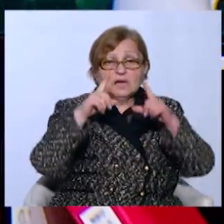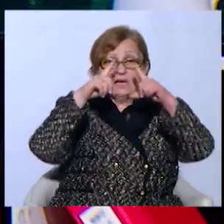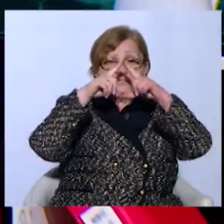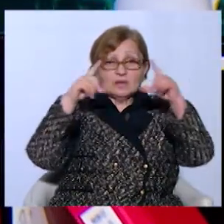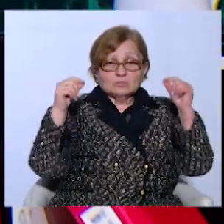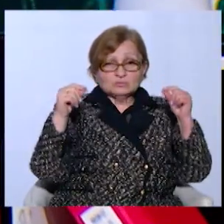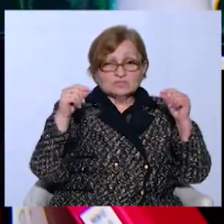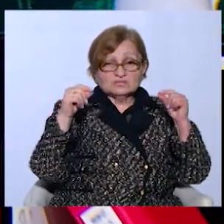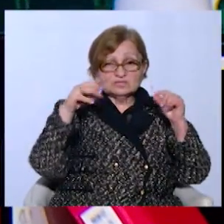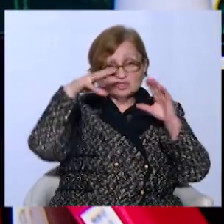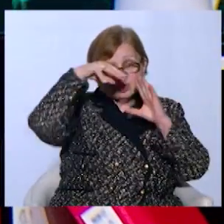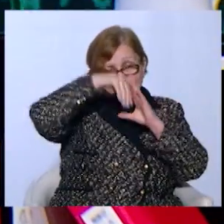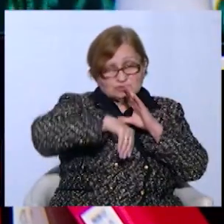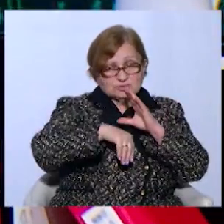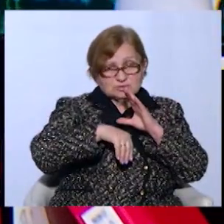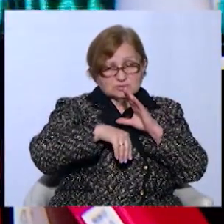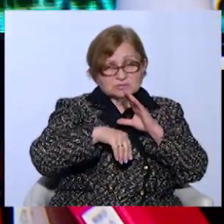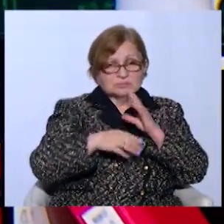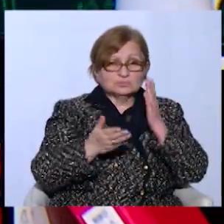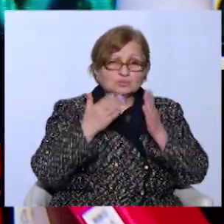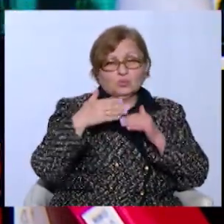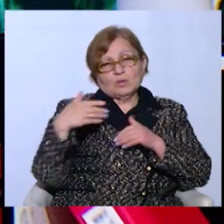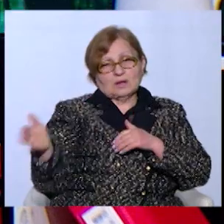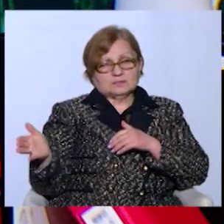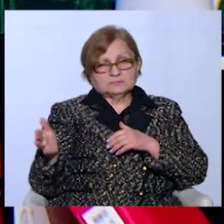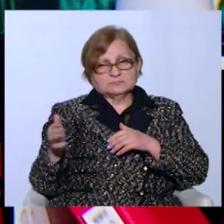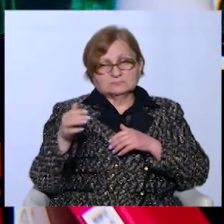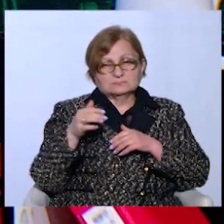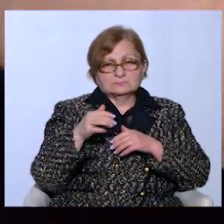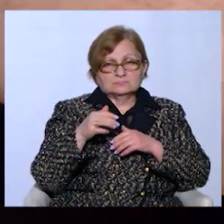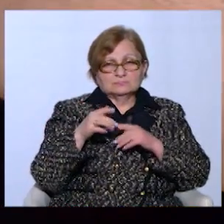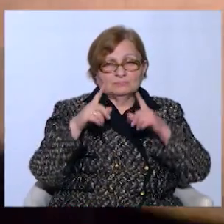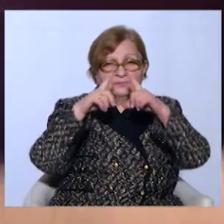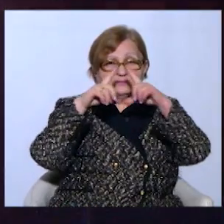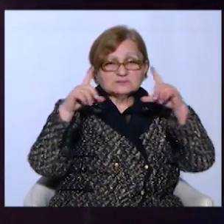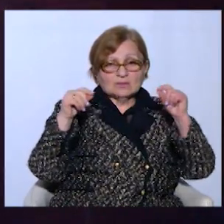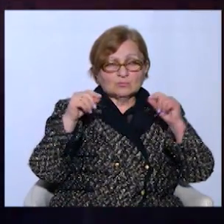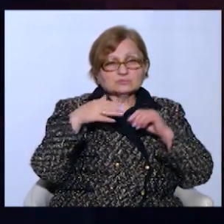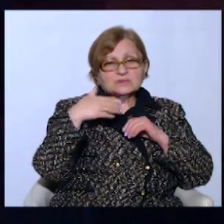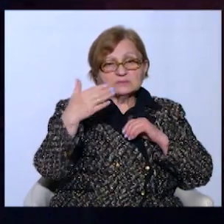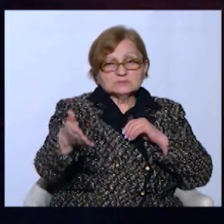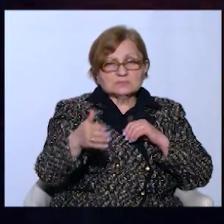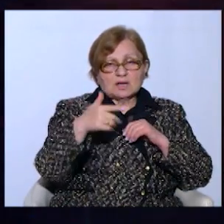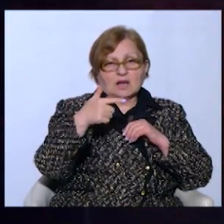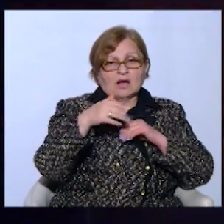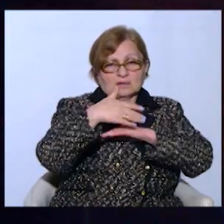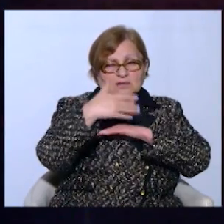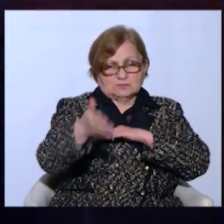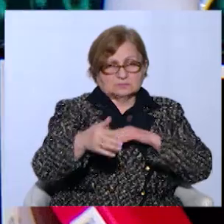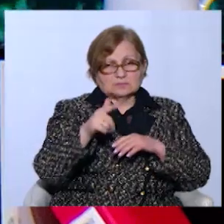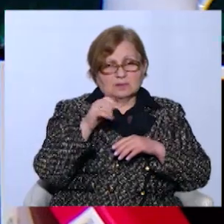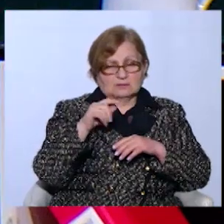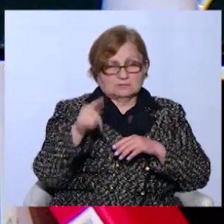კუთხედის შიდა არეშია თუ გარე არეში? ის არის სამ კუთხედის გარე არეში, ხომ? გარეთ